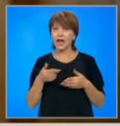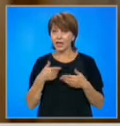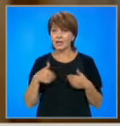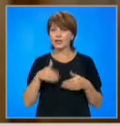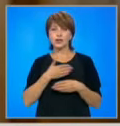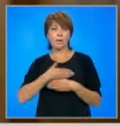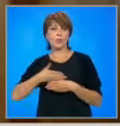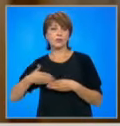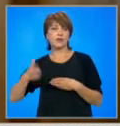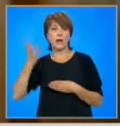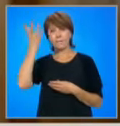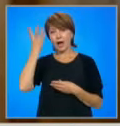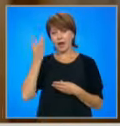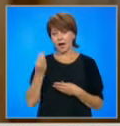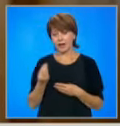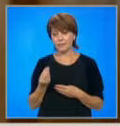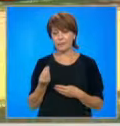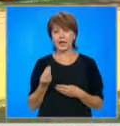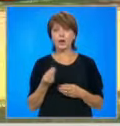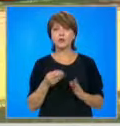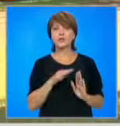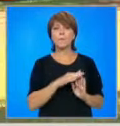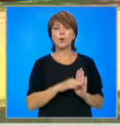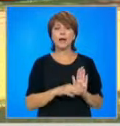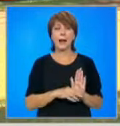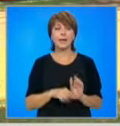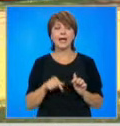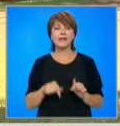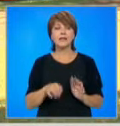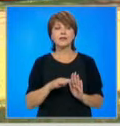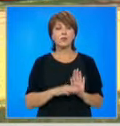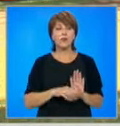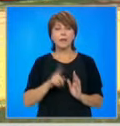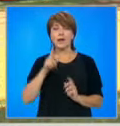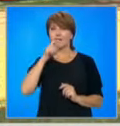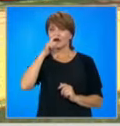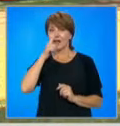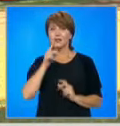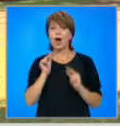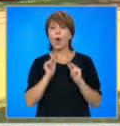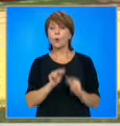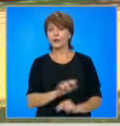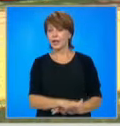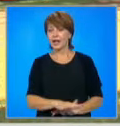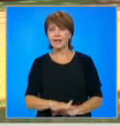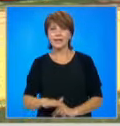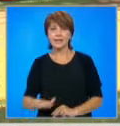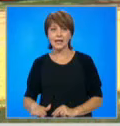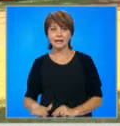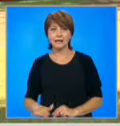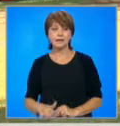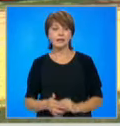продължим каузата на програмата Бързи герой 112. Тази програма е изключително важна, защото тя учи децата